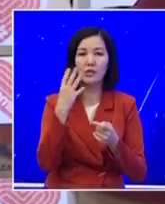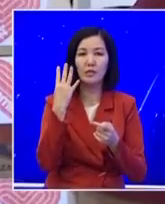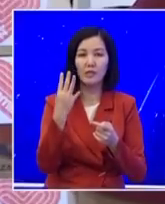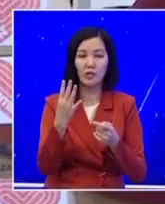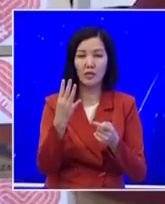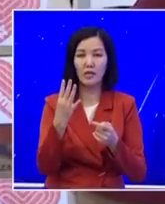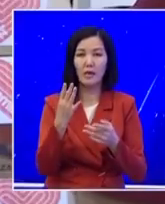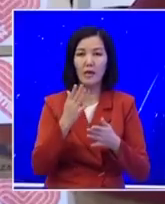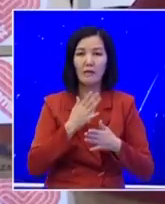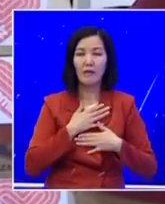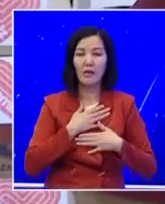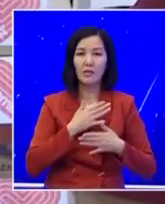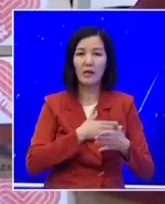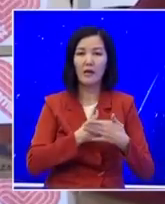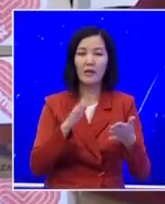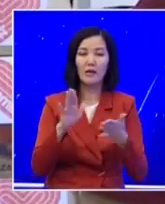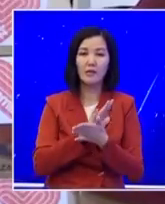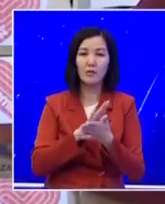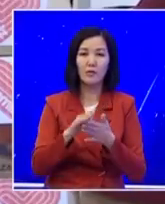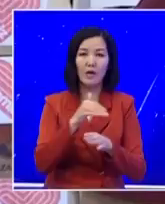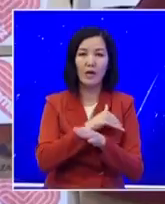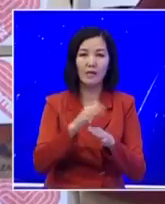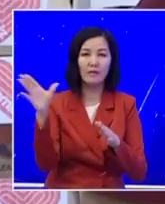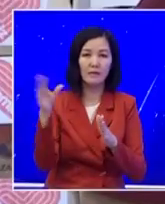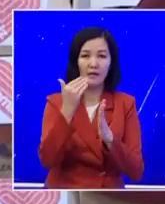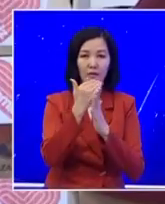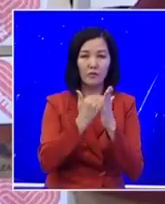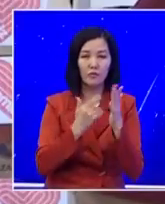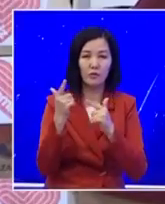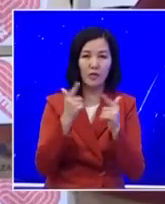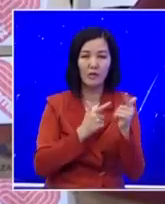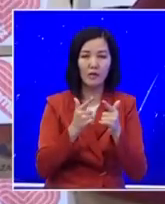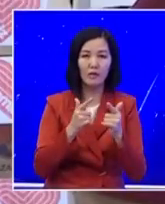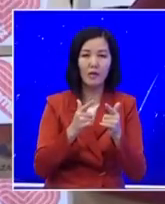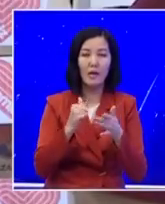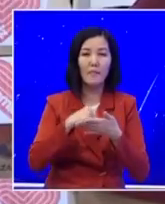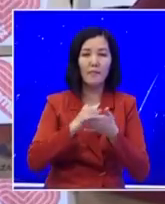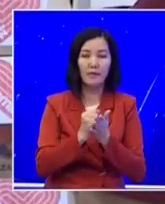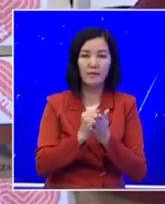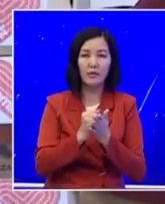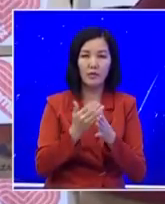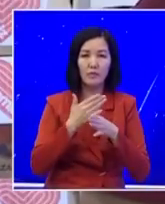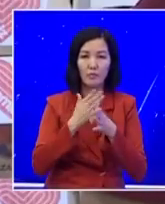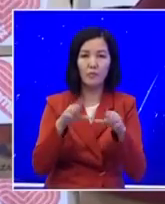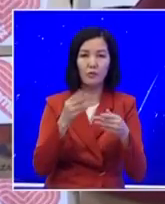404-404. Наши автоволонтеры проверят адрес на всех нуждающихся. В случае подтверждения окажем